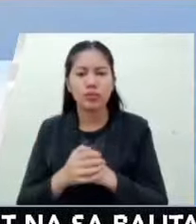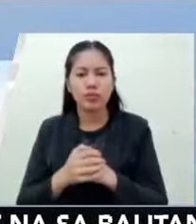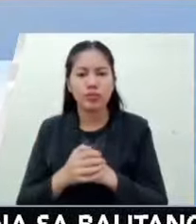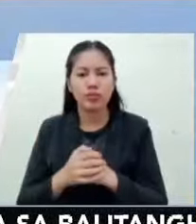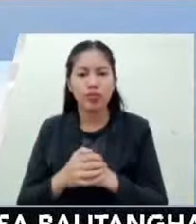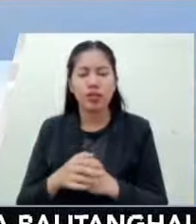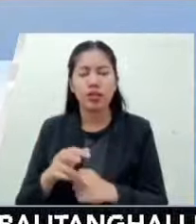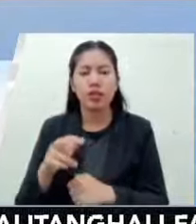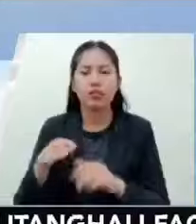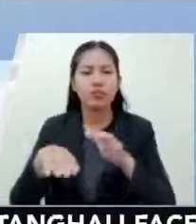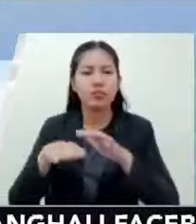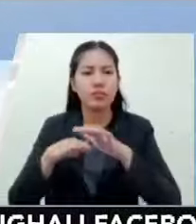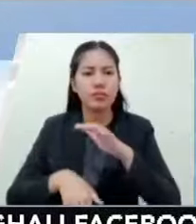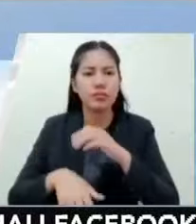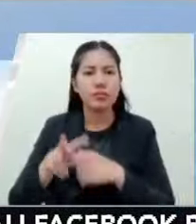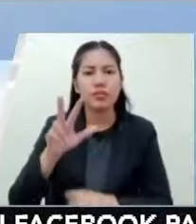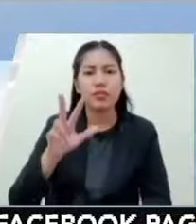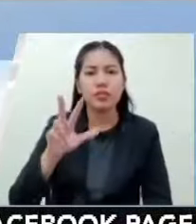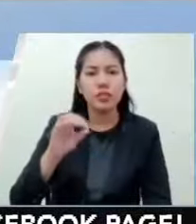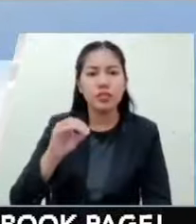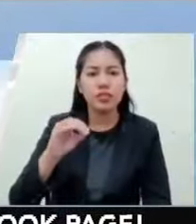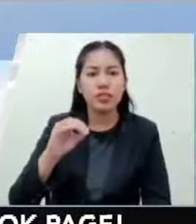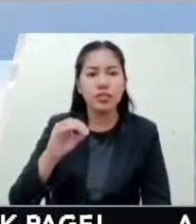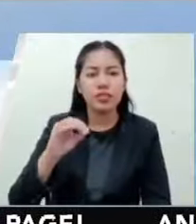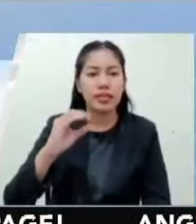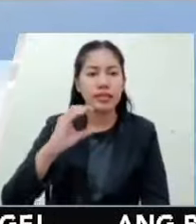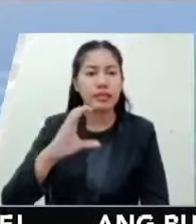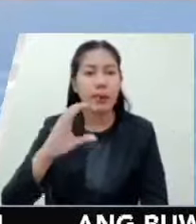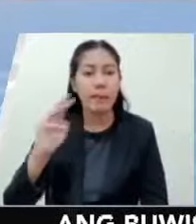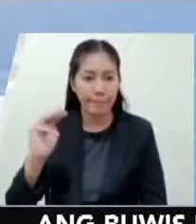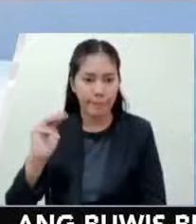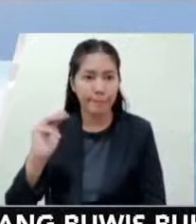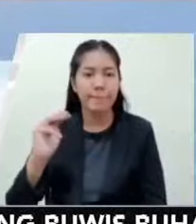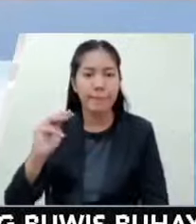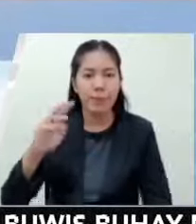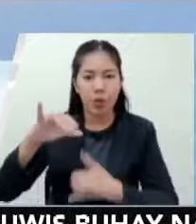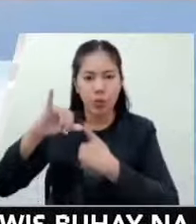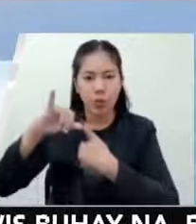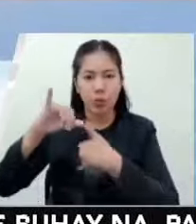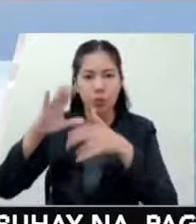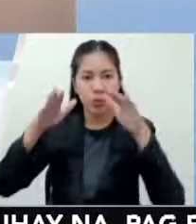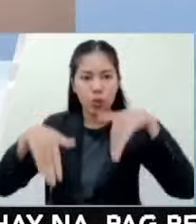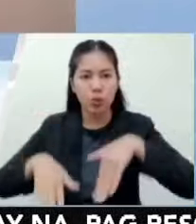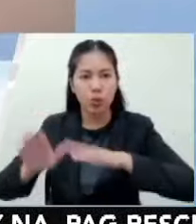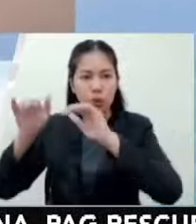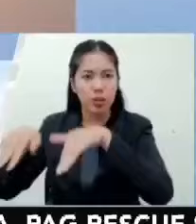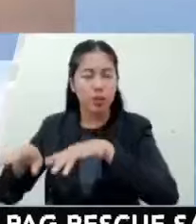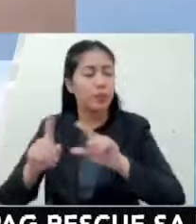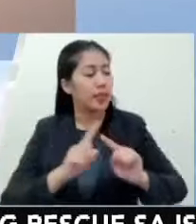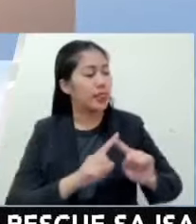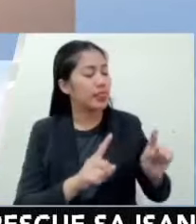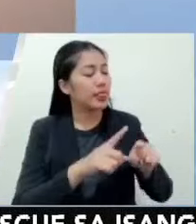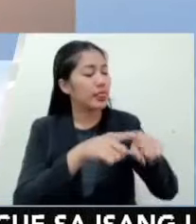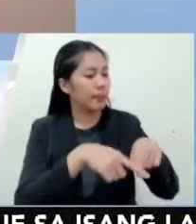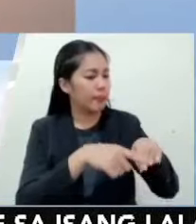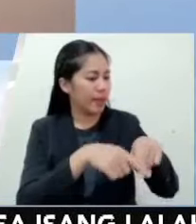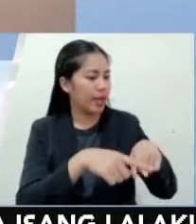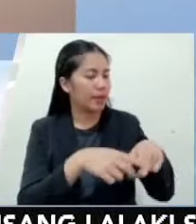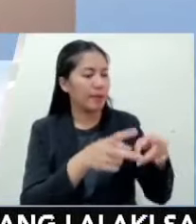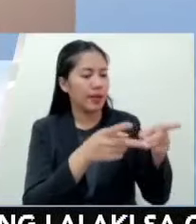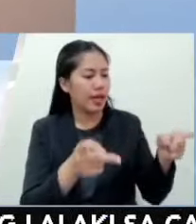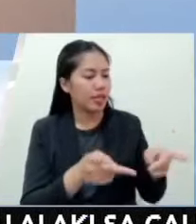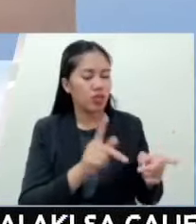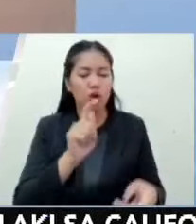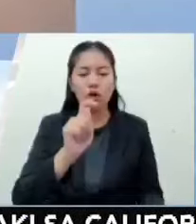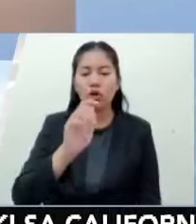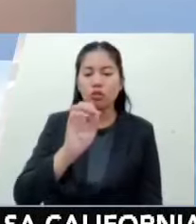less than 30 centimeters. Mm-hmm. And of course, depende ho sa topography, hindi ba, ng area kung saan tatama. That's right. Yung